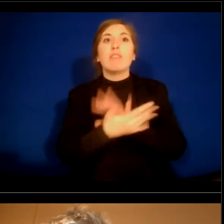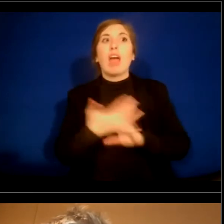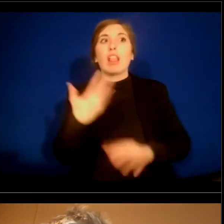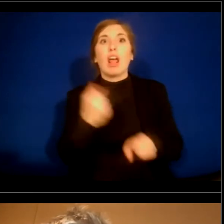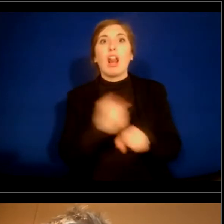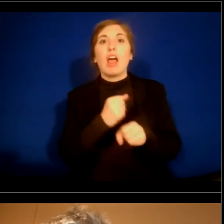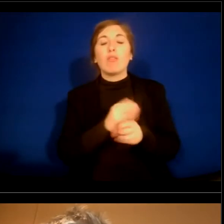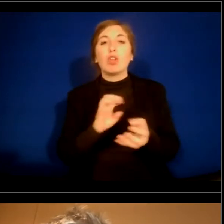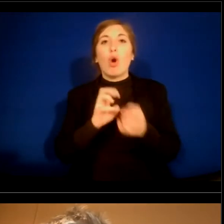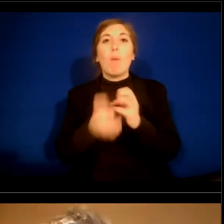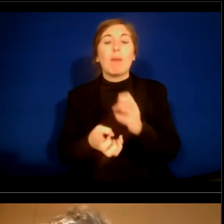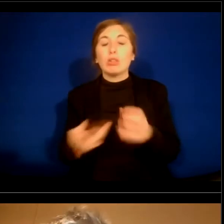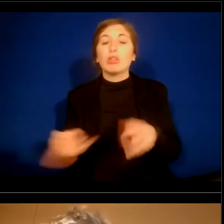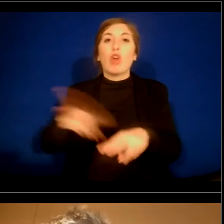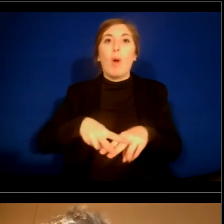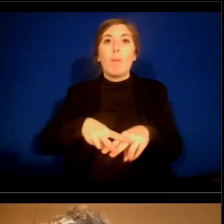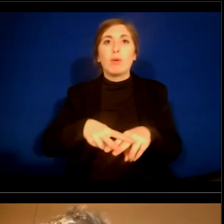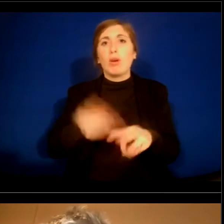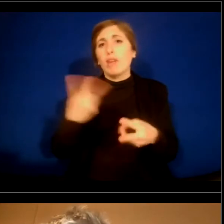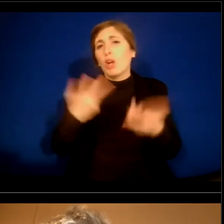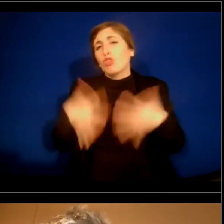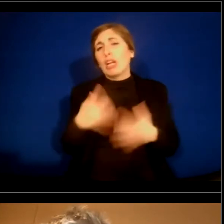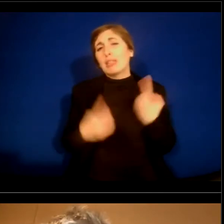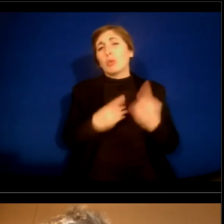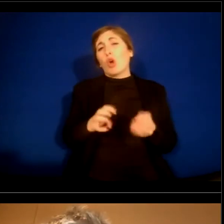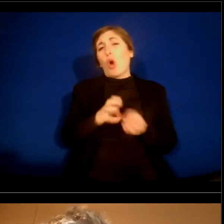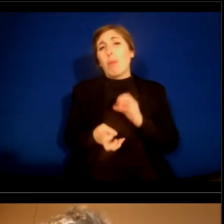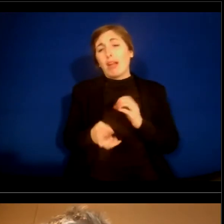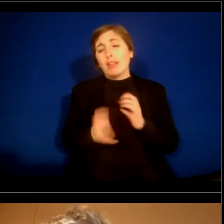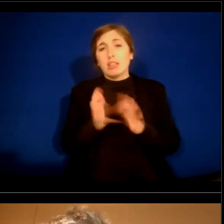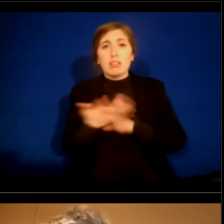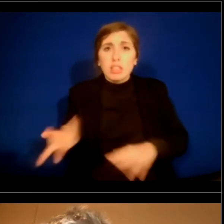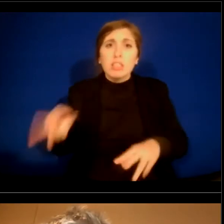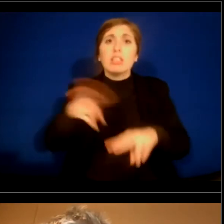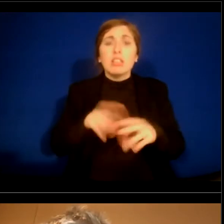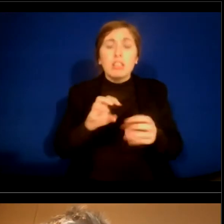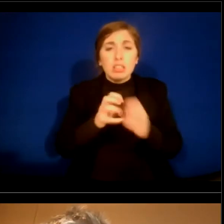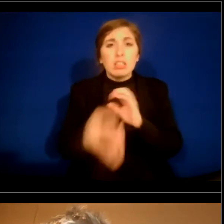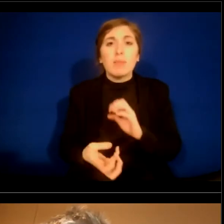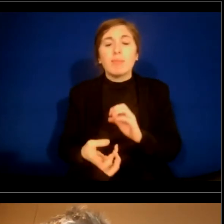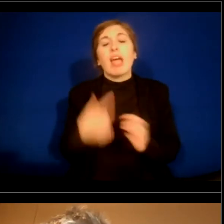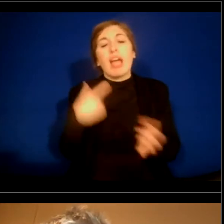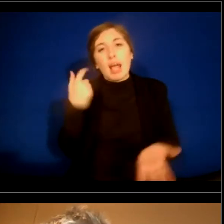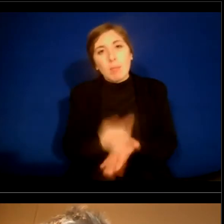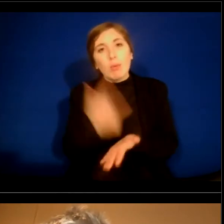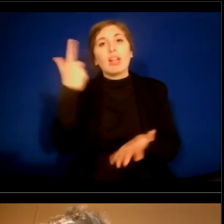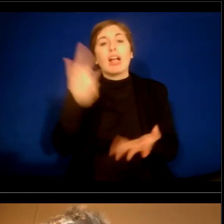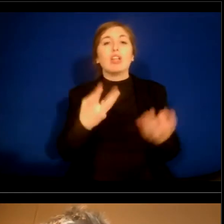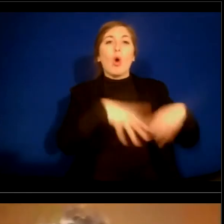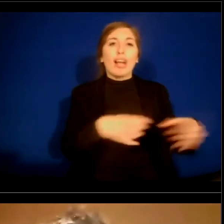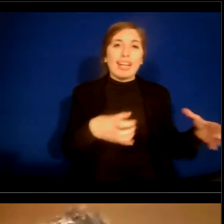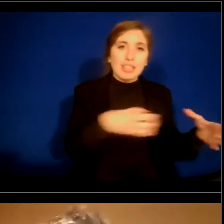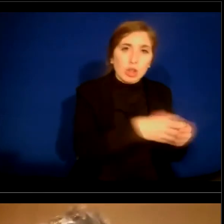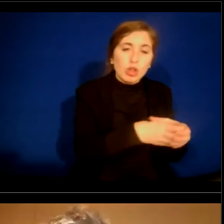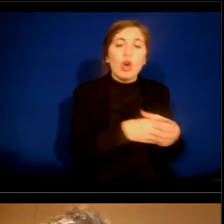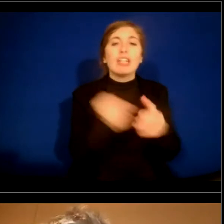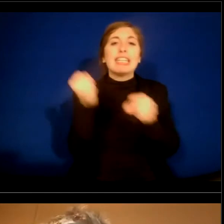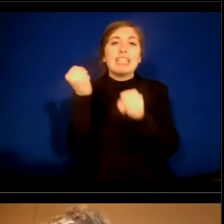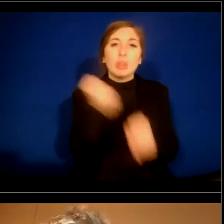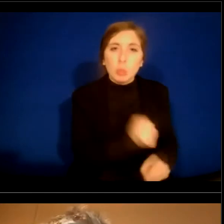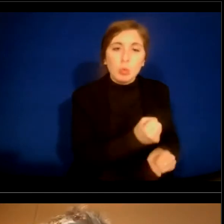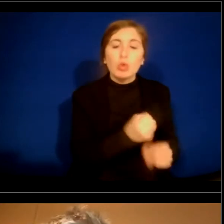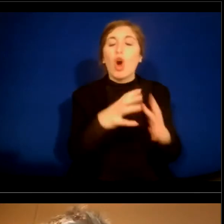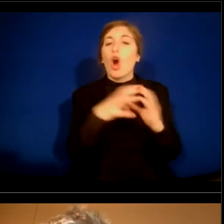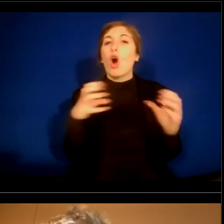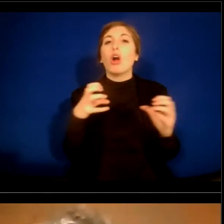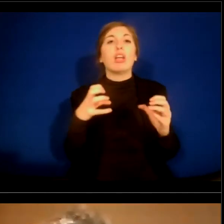no? Quindi sicuramente l'importante è che tra organizzazioni, istituzioni e realtà grandi o piccole